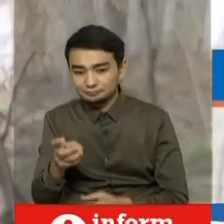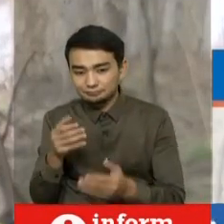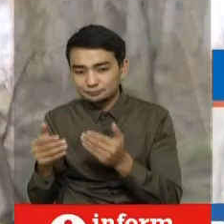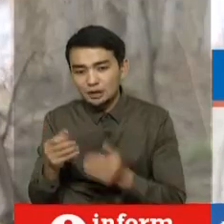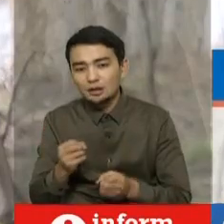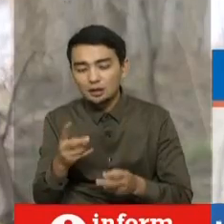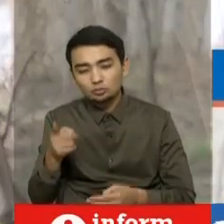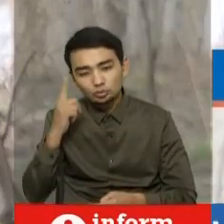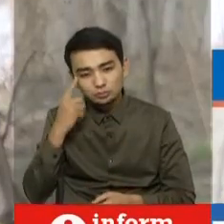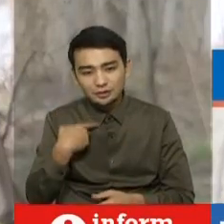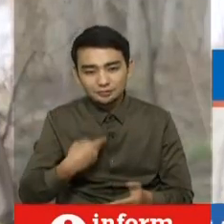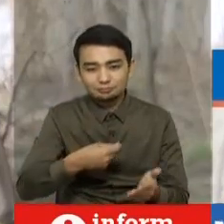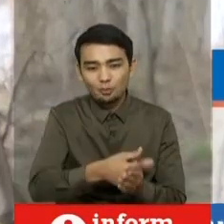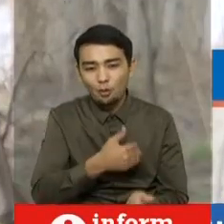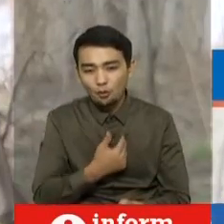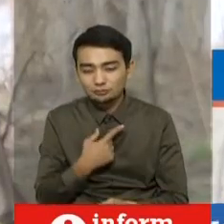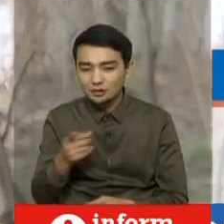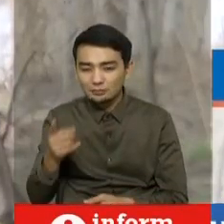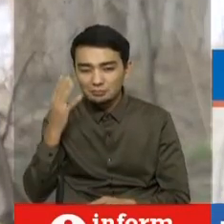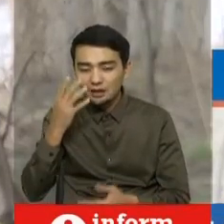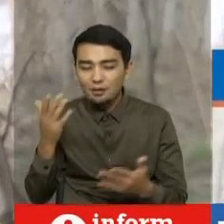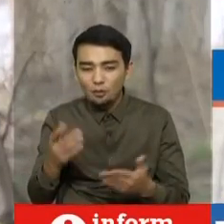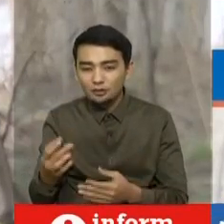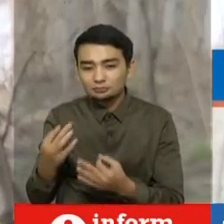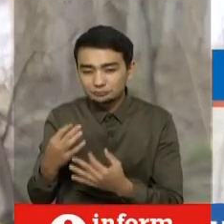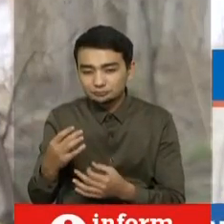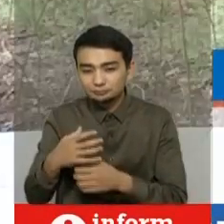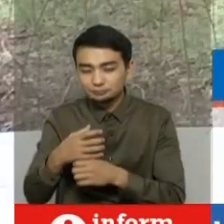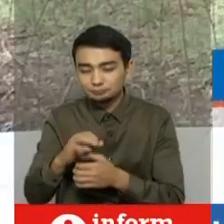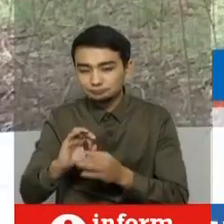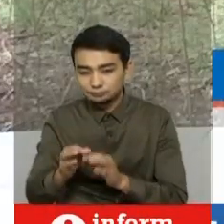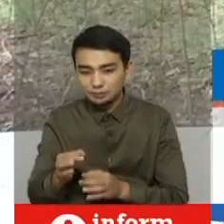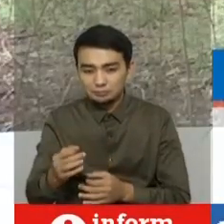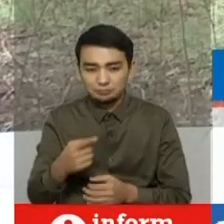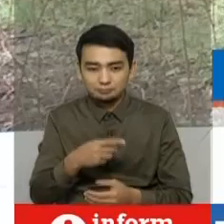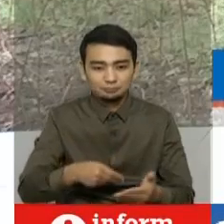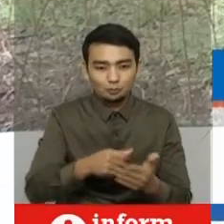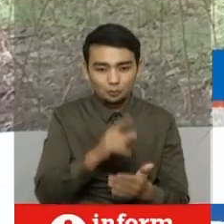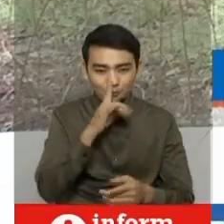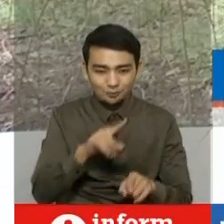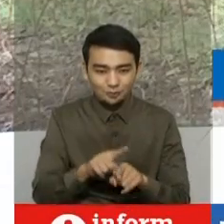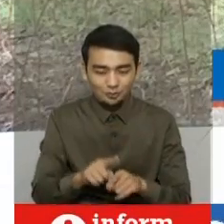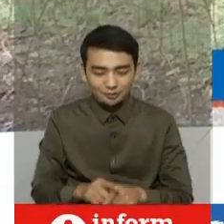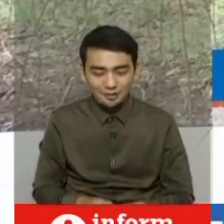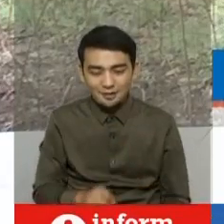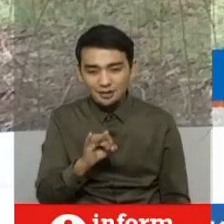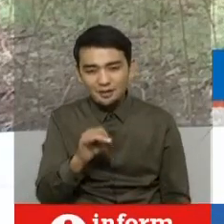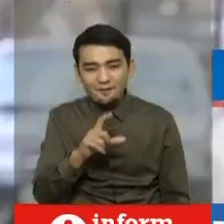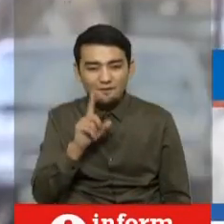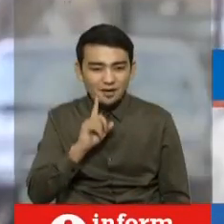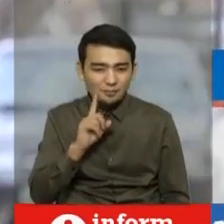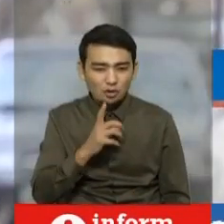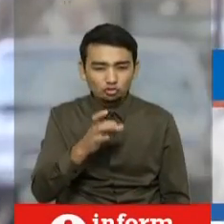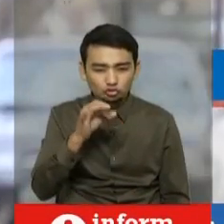думаете? В настоящее время финансовые пирамиды, они тоже завуалированы. Кроме того, активист предлагает временно блокировать